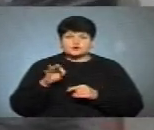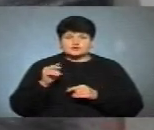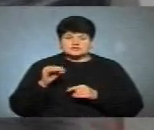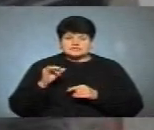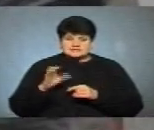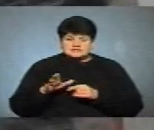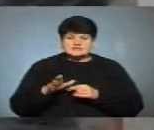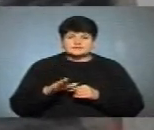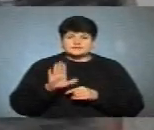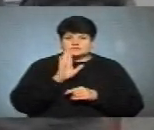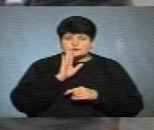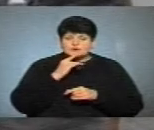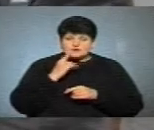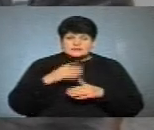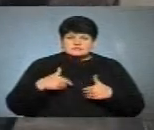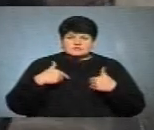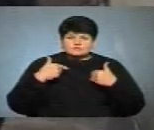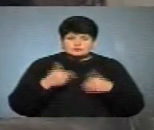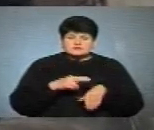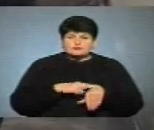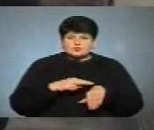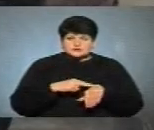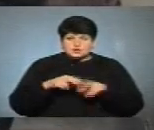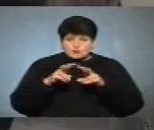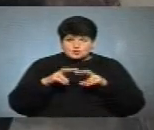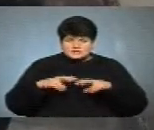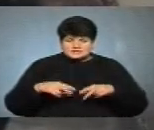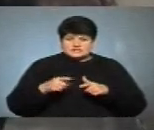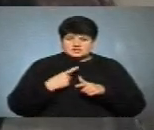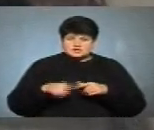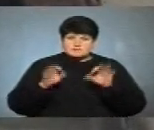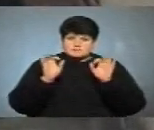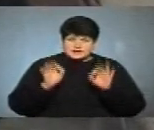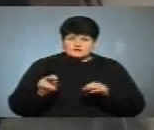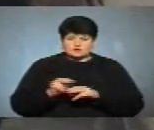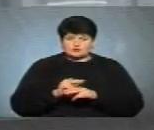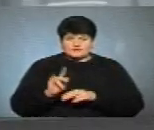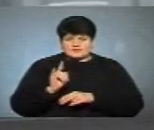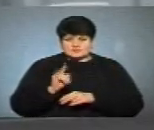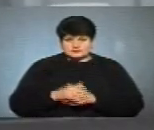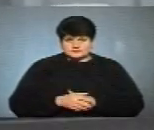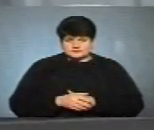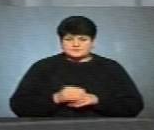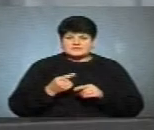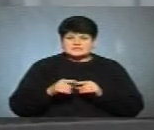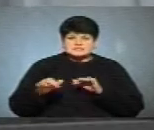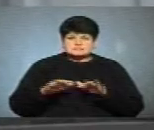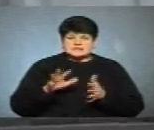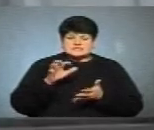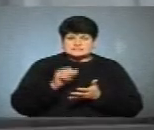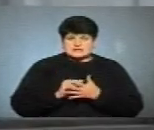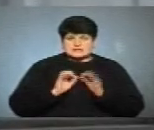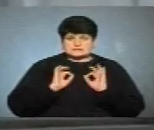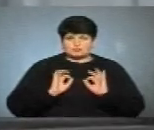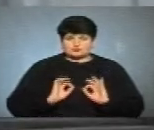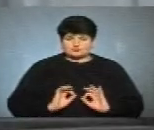Світлана Квітінська каже, звернулася до поліції, щоб розслідували, чи правильно лікували дитину. Цією справою зайнялася